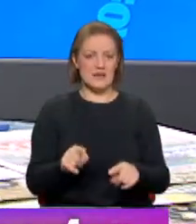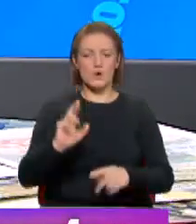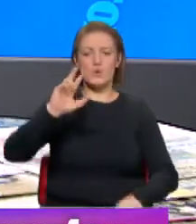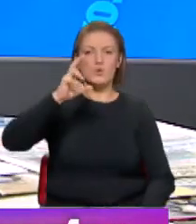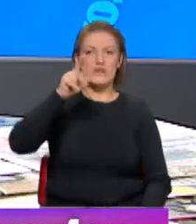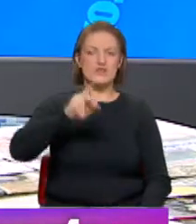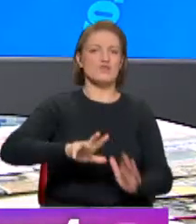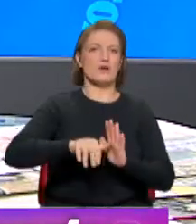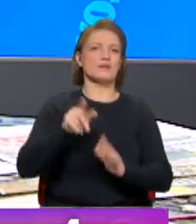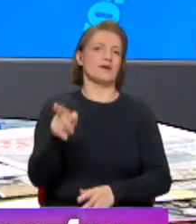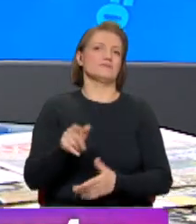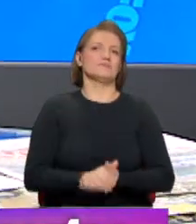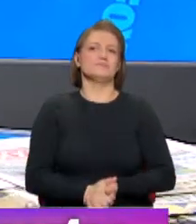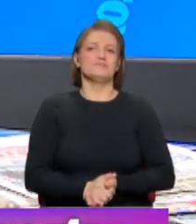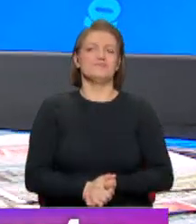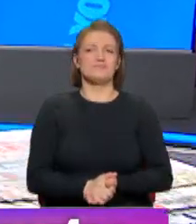güneşi çaldılar.